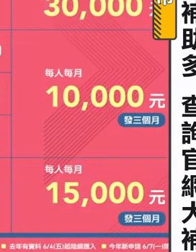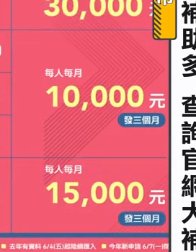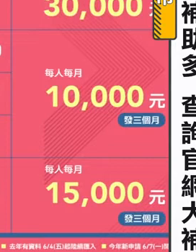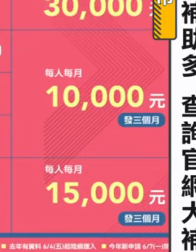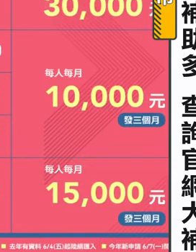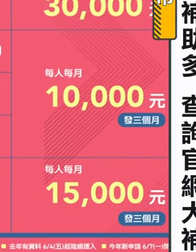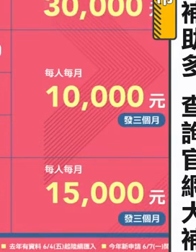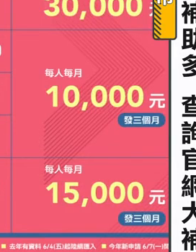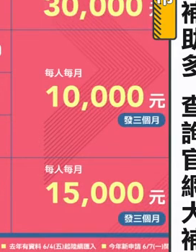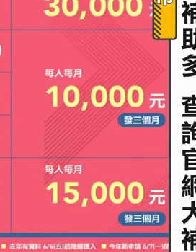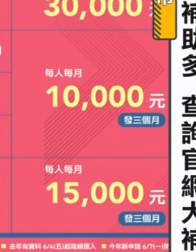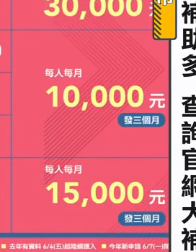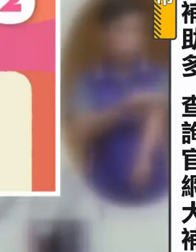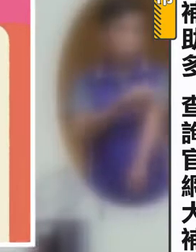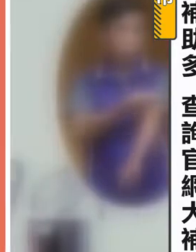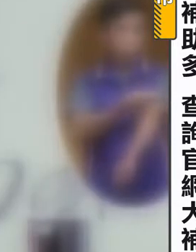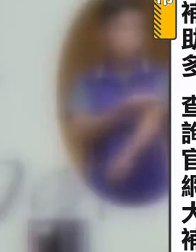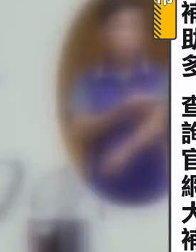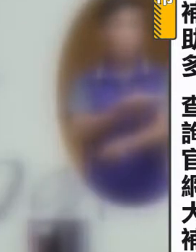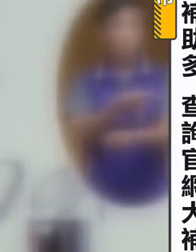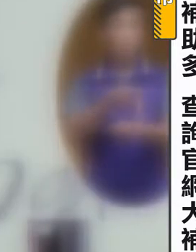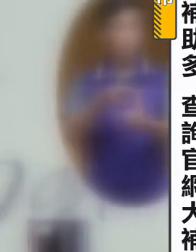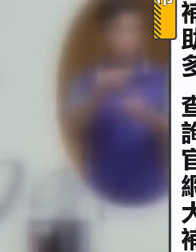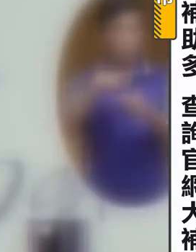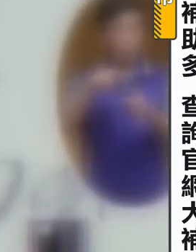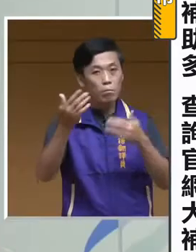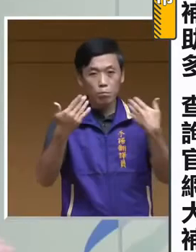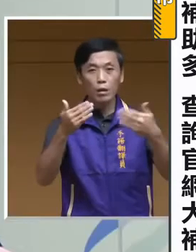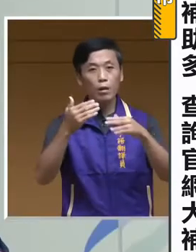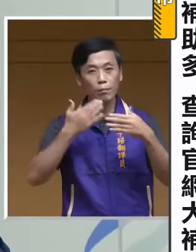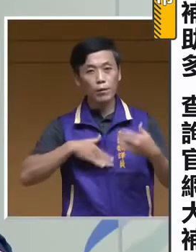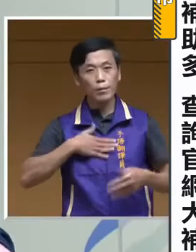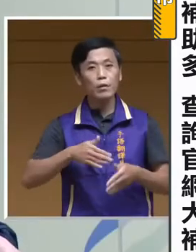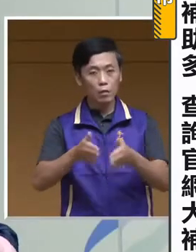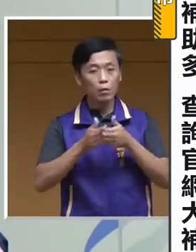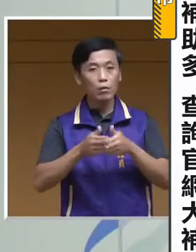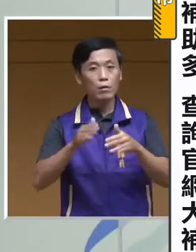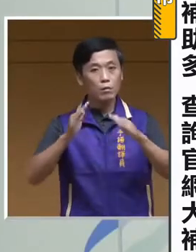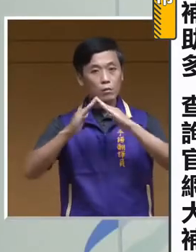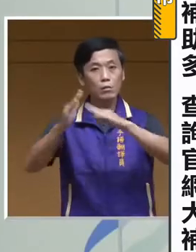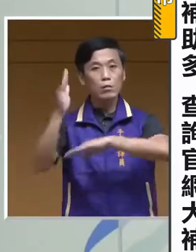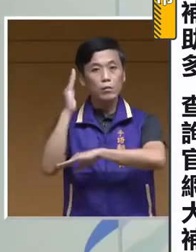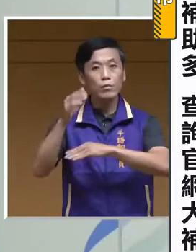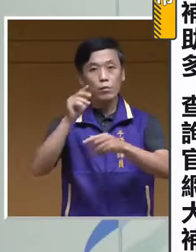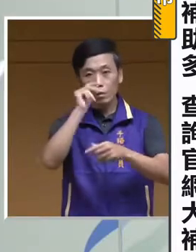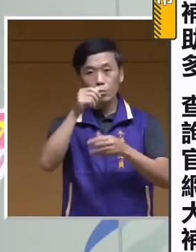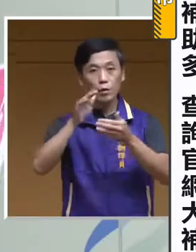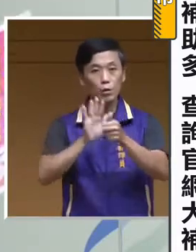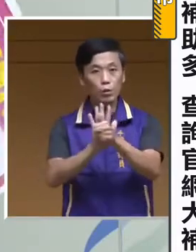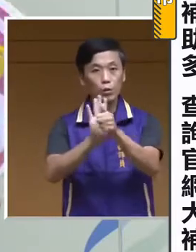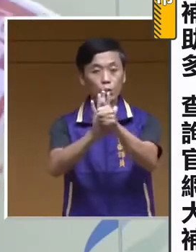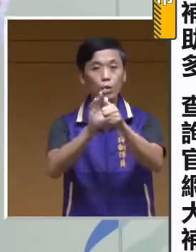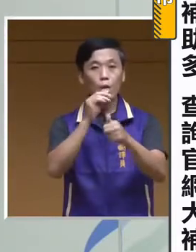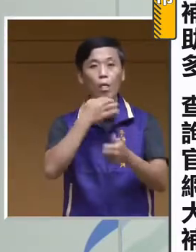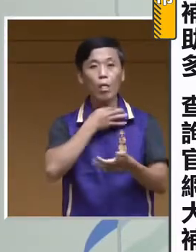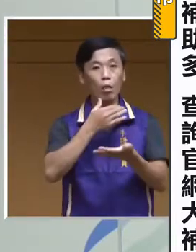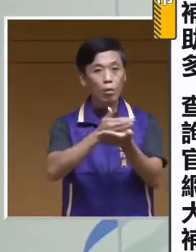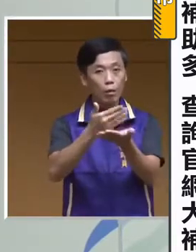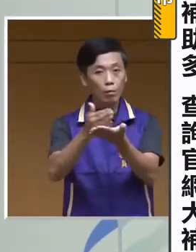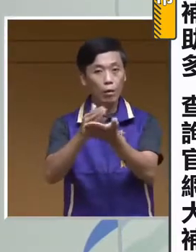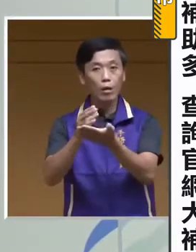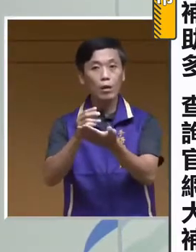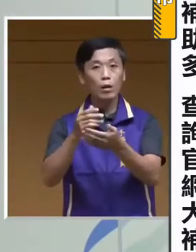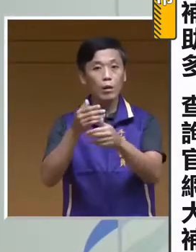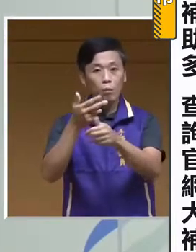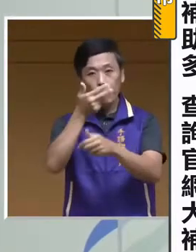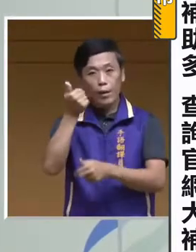补助，同时也有纾困专线供民众咨询。 是我们市政府特别推出纾困便利123，那我